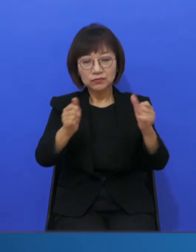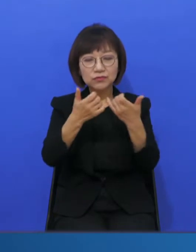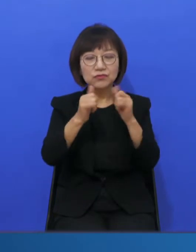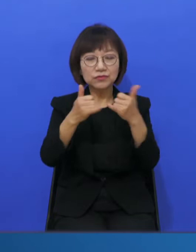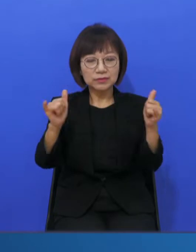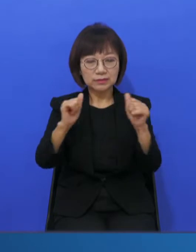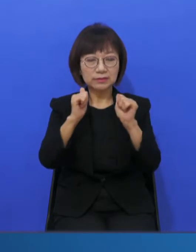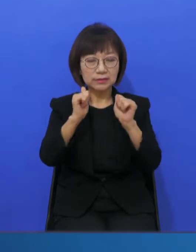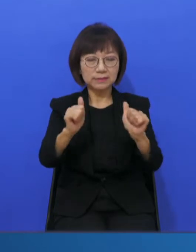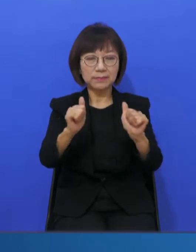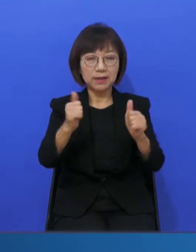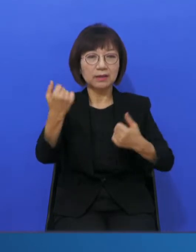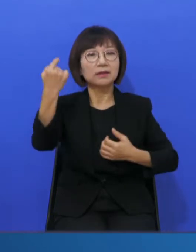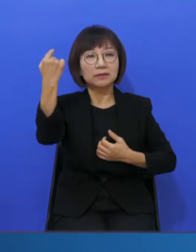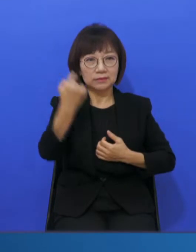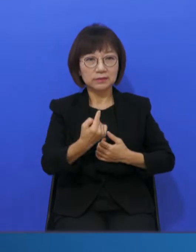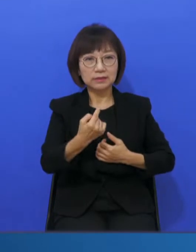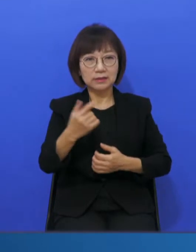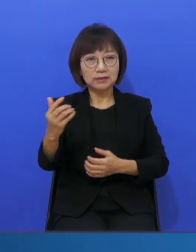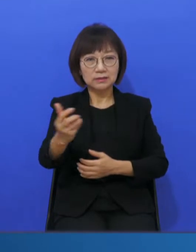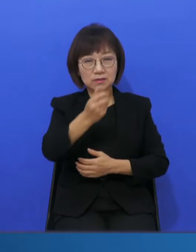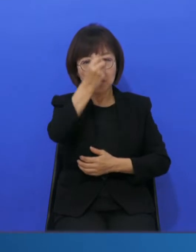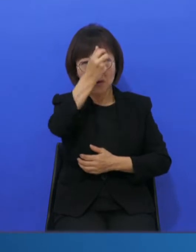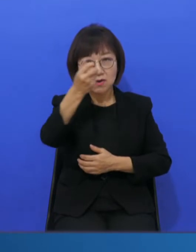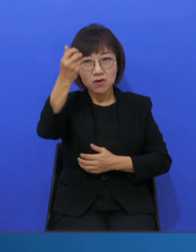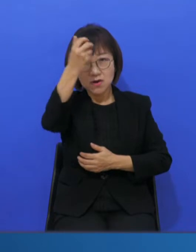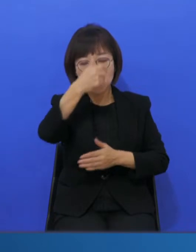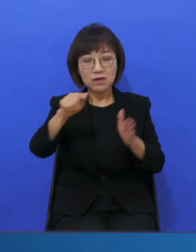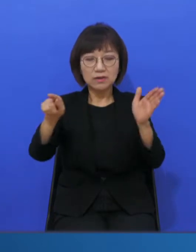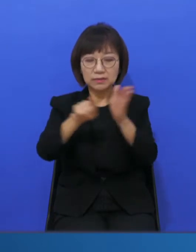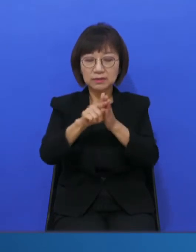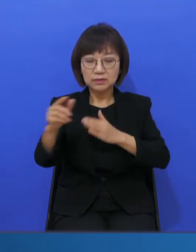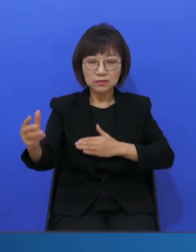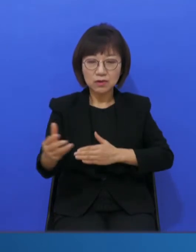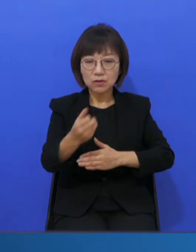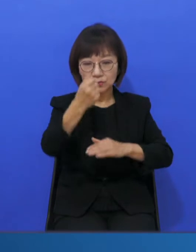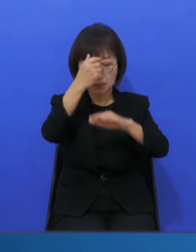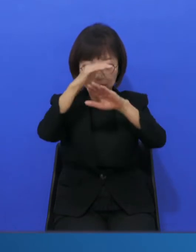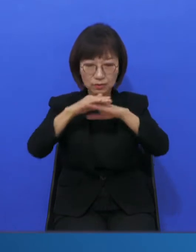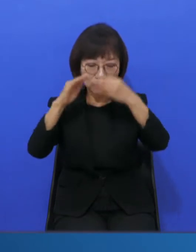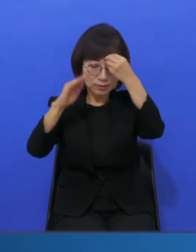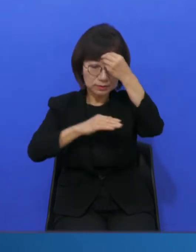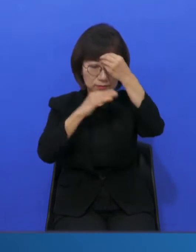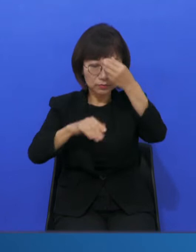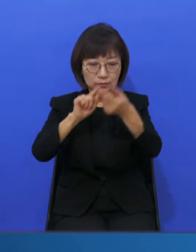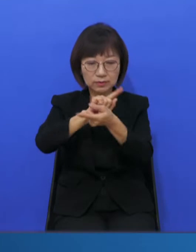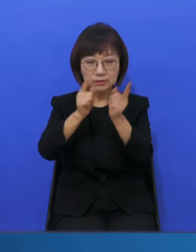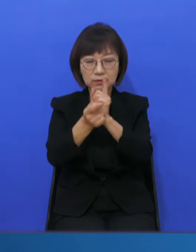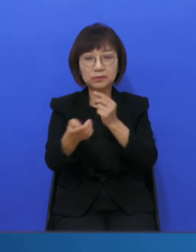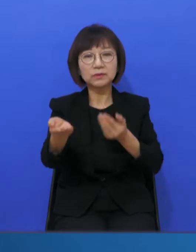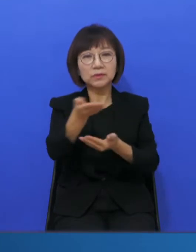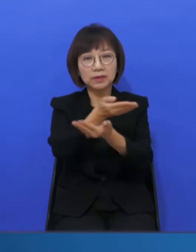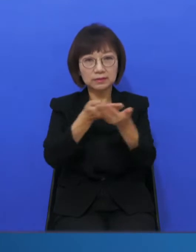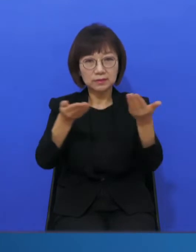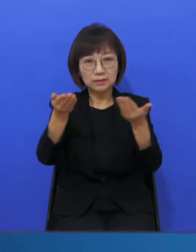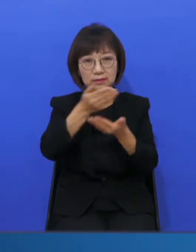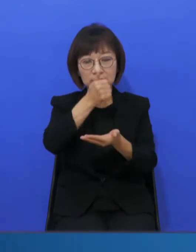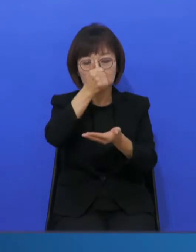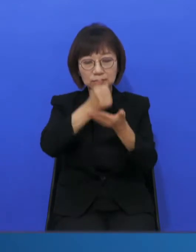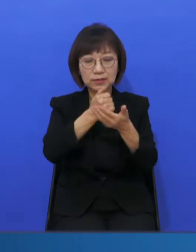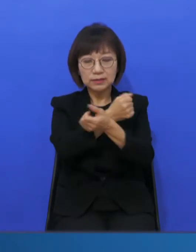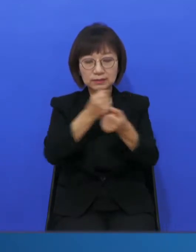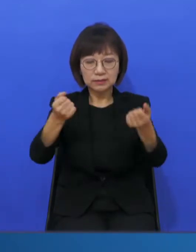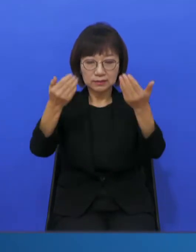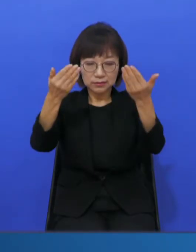저려서 살다가 죽은 자를 심판하러 오시리라. 성령을 믿사하며 거룩한 공예와 선도가 서로 교통하는